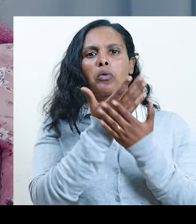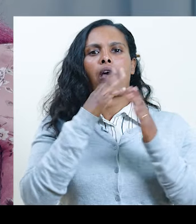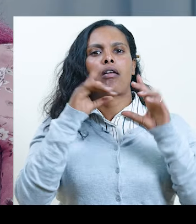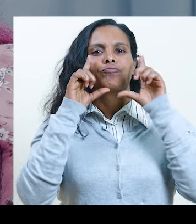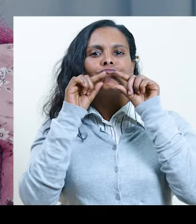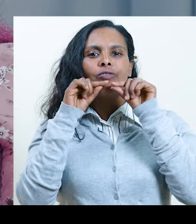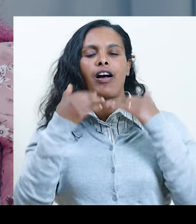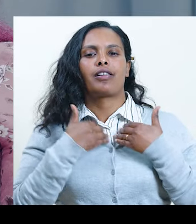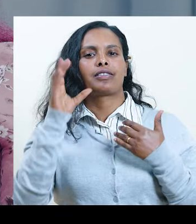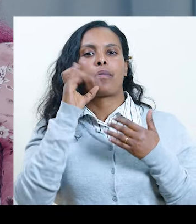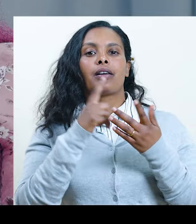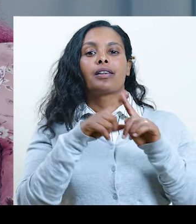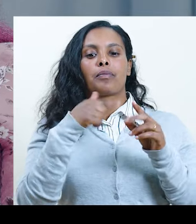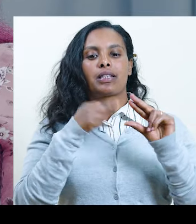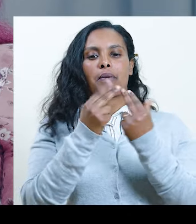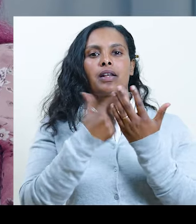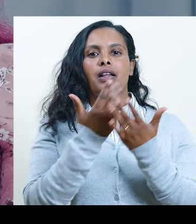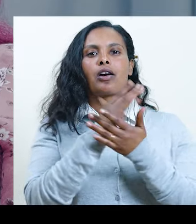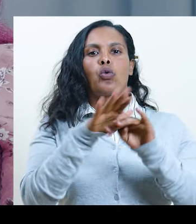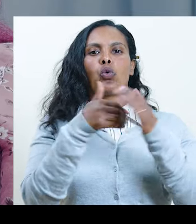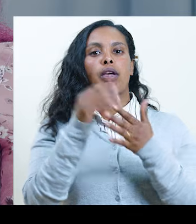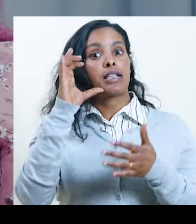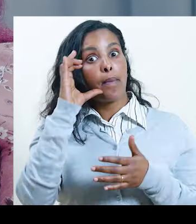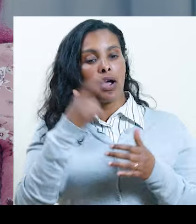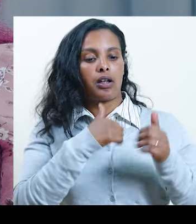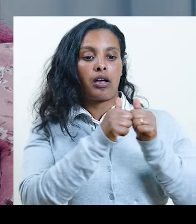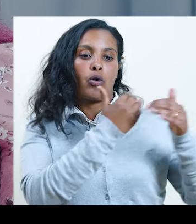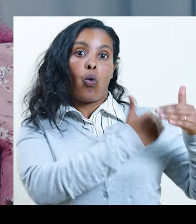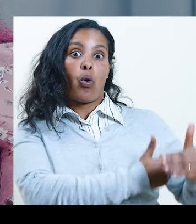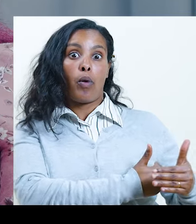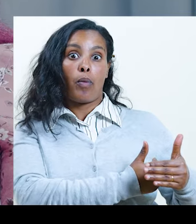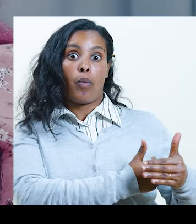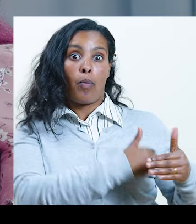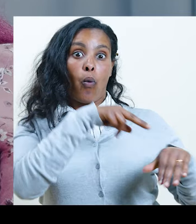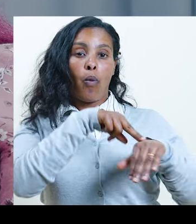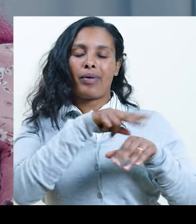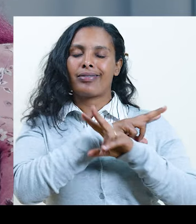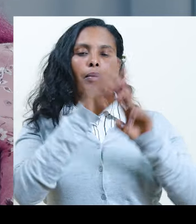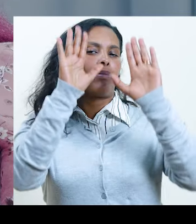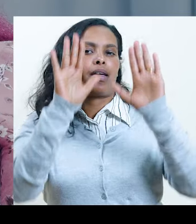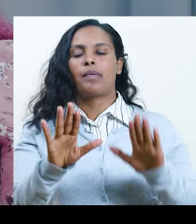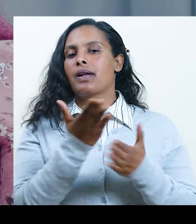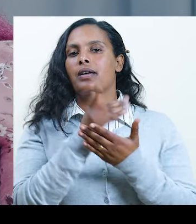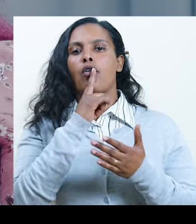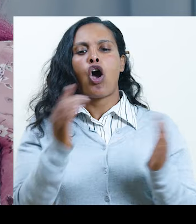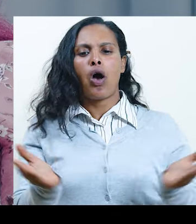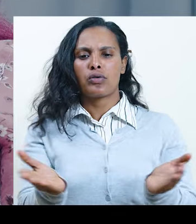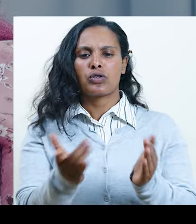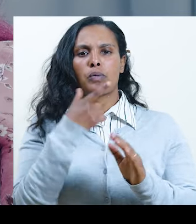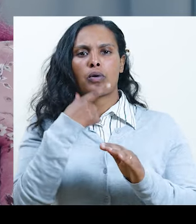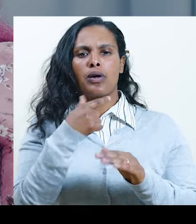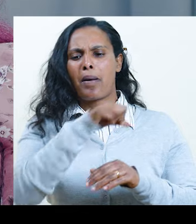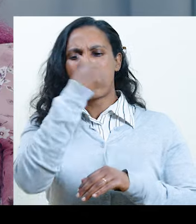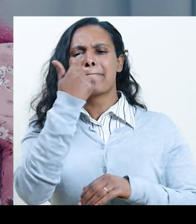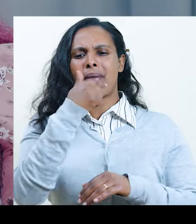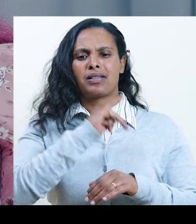ላይ ትሰሚዋለሽ። ግን ቤተሰብ ይህንን ነገሩ ላይ እየሰማ ከኔ ጎን መቆሙ በጣም ያስገርመኛል። እና አይዞሽ